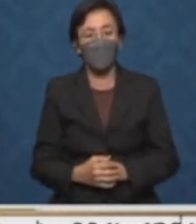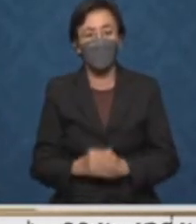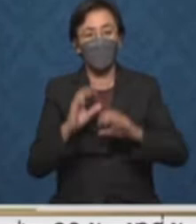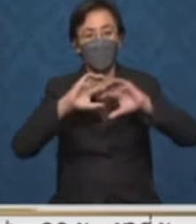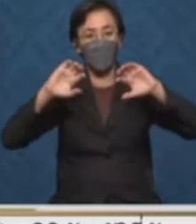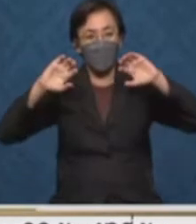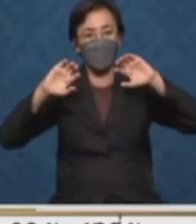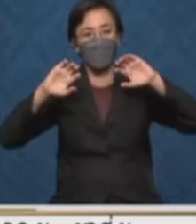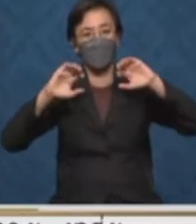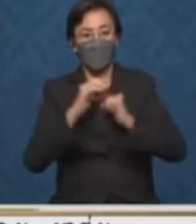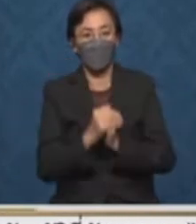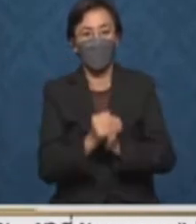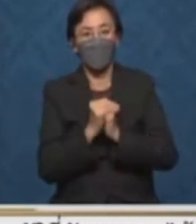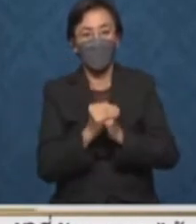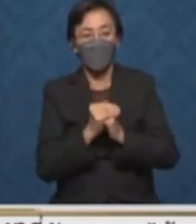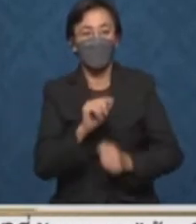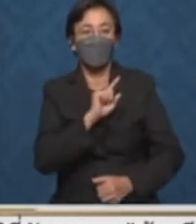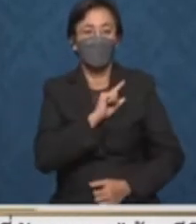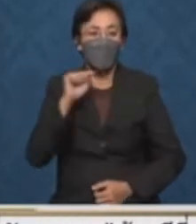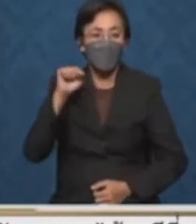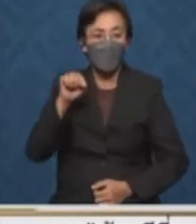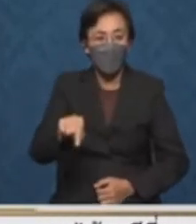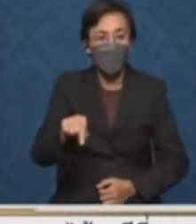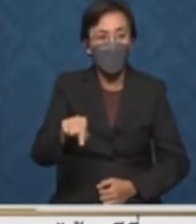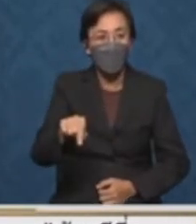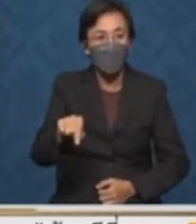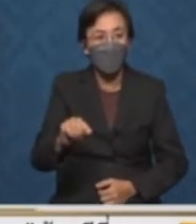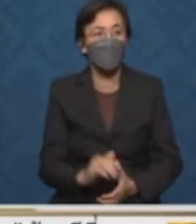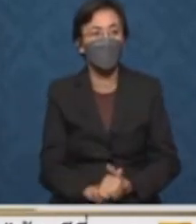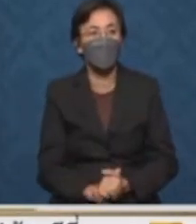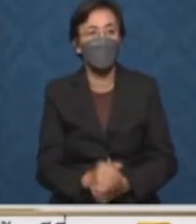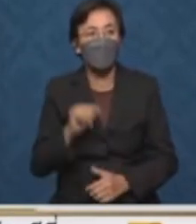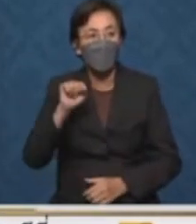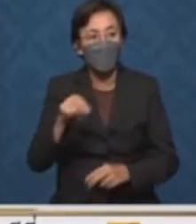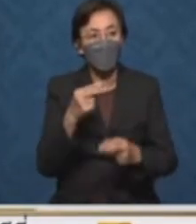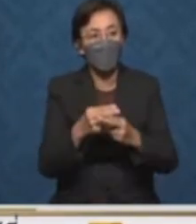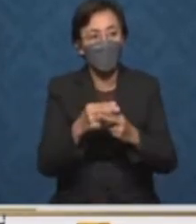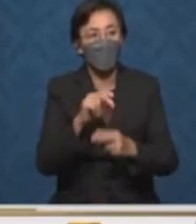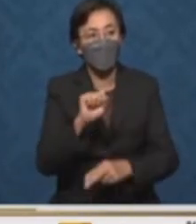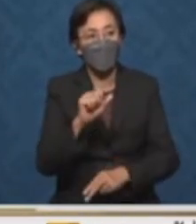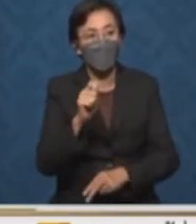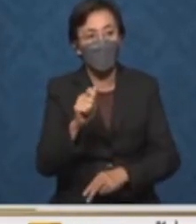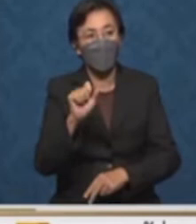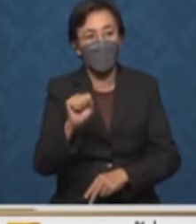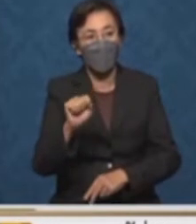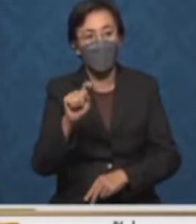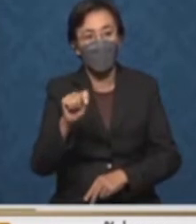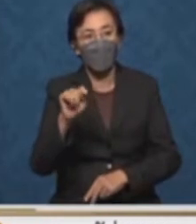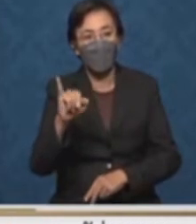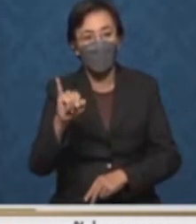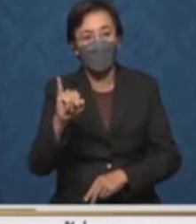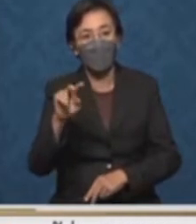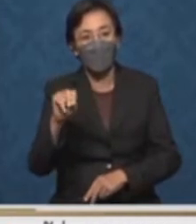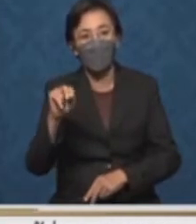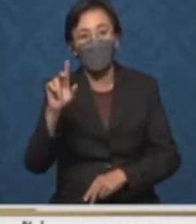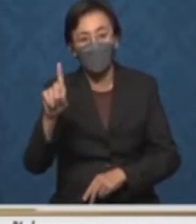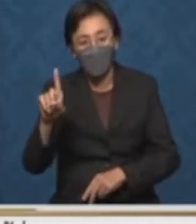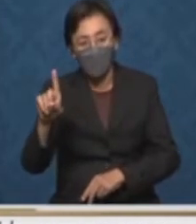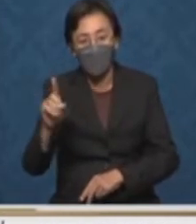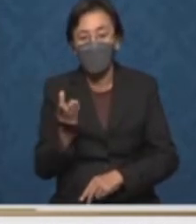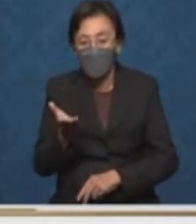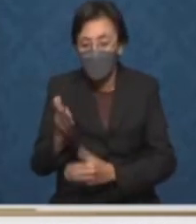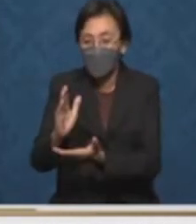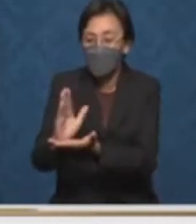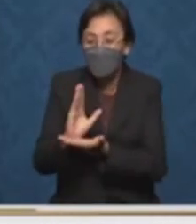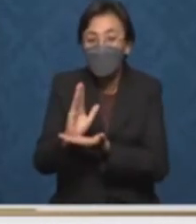ลจีนเนี่ยได้สั่งการให้แซสตินครับแซสตินก็คือที่กองทัพเรือไปขอบริจาคอาวุธเข